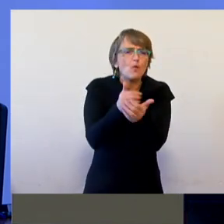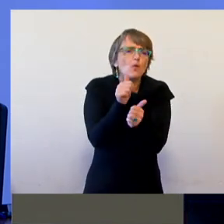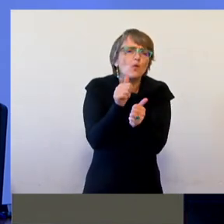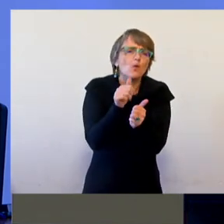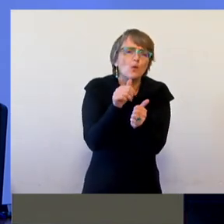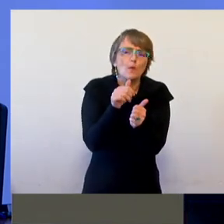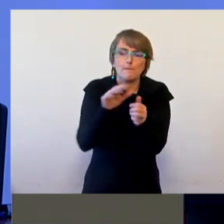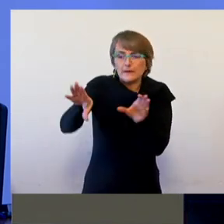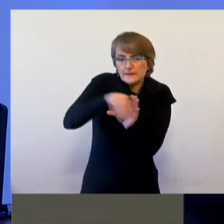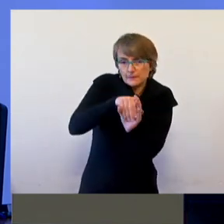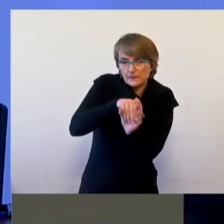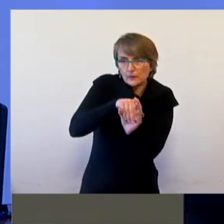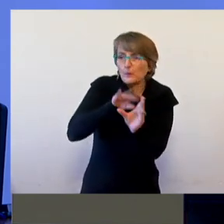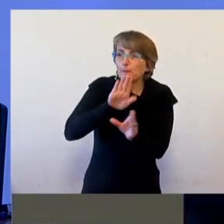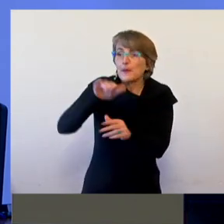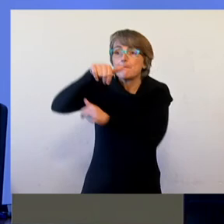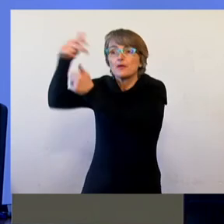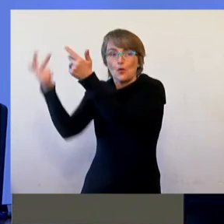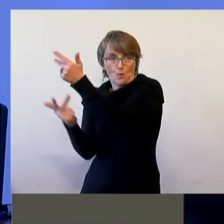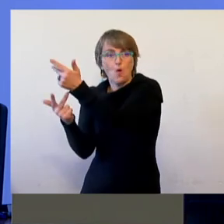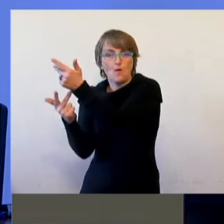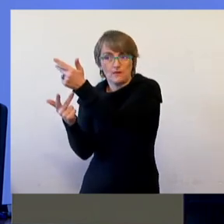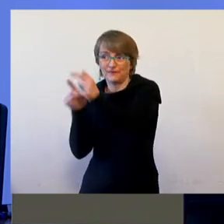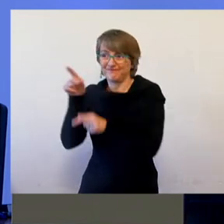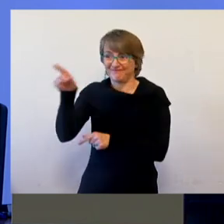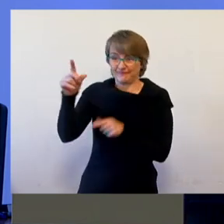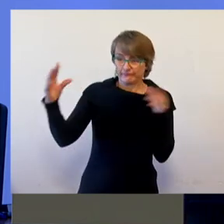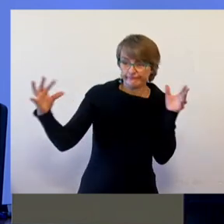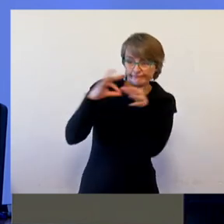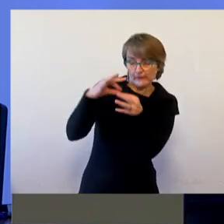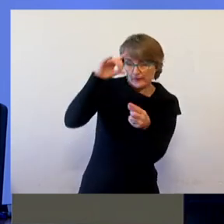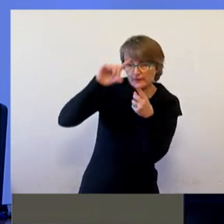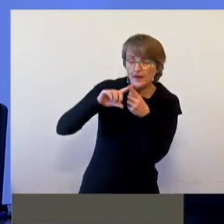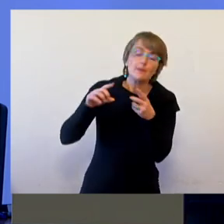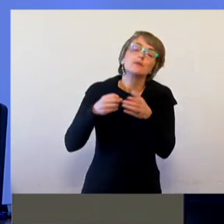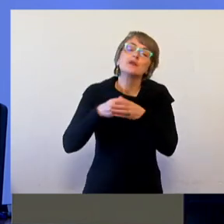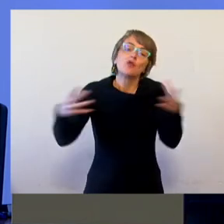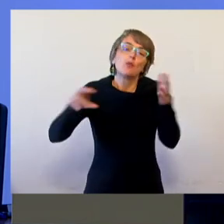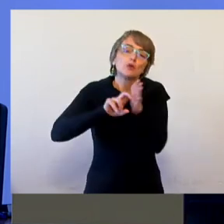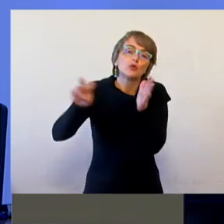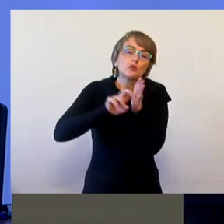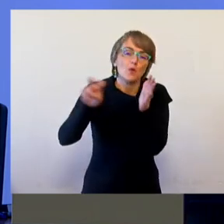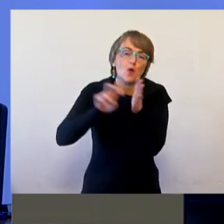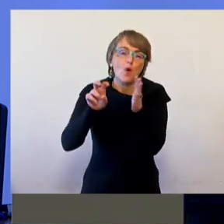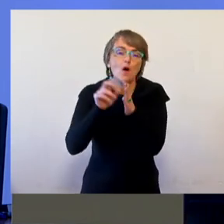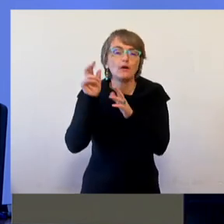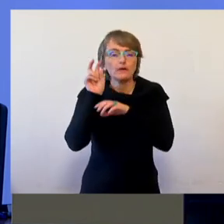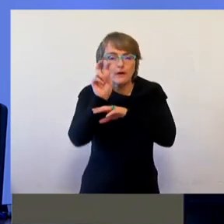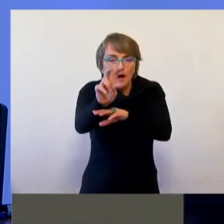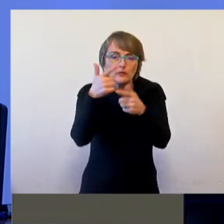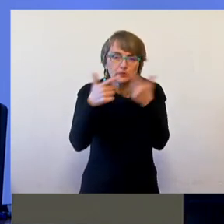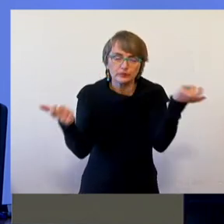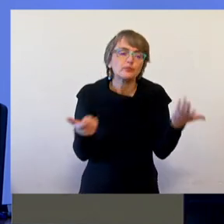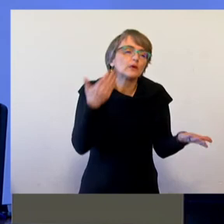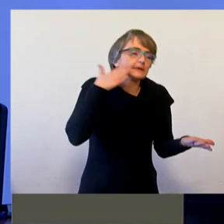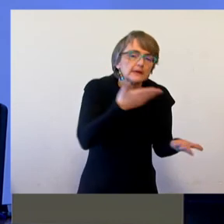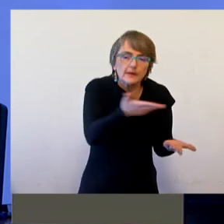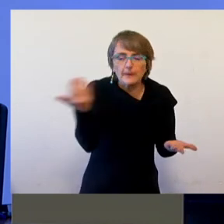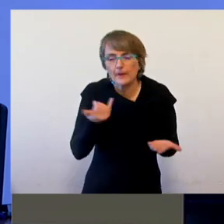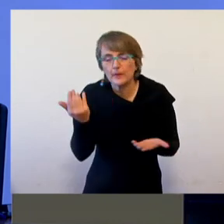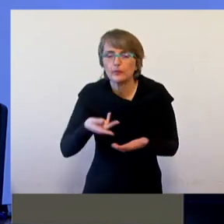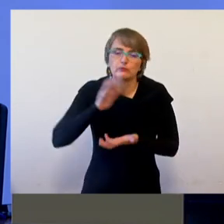là, j'insisterai sur la partie qui permet de développer les transports en commun. Là aussi, chacun en voit bien l'intérêt. Je ne vais pas développer plus